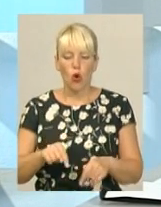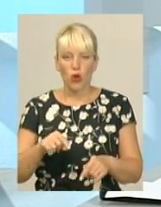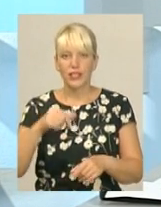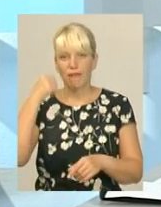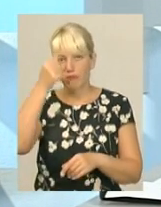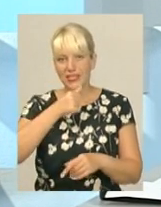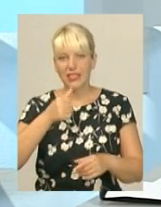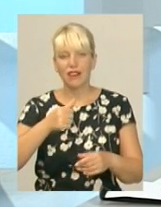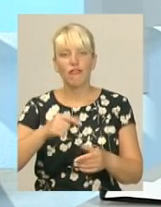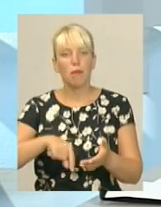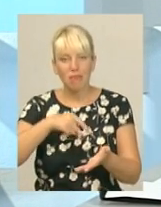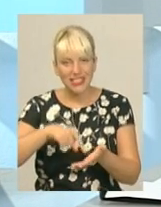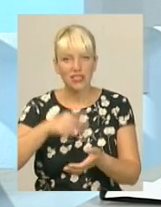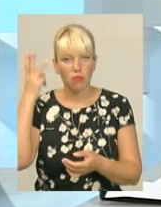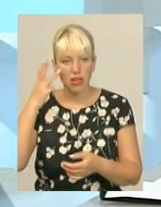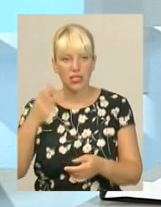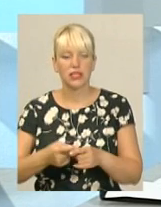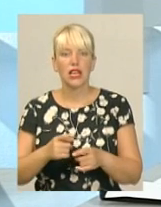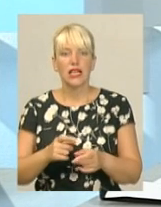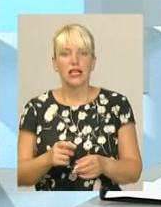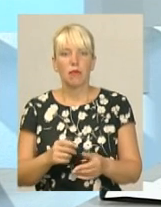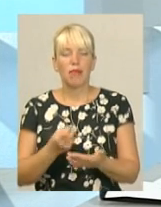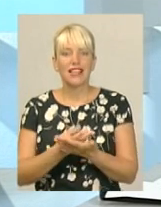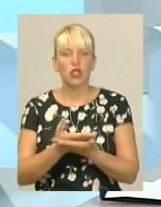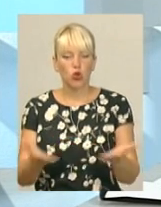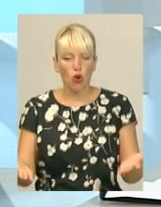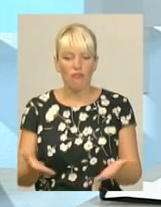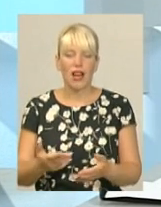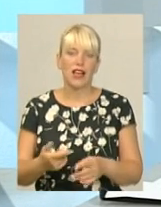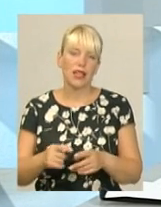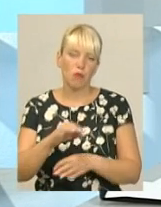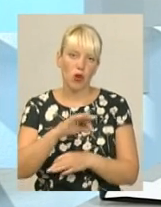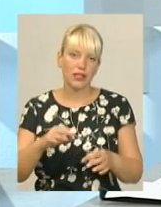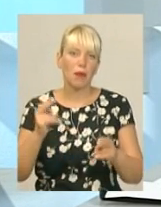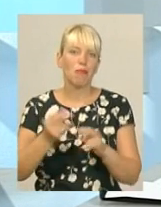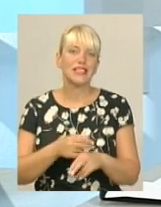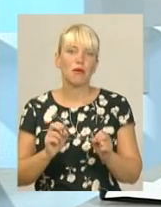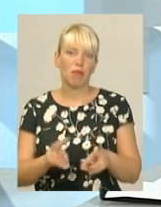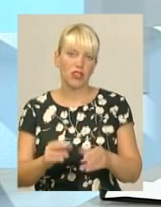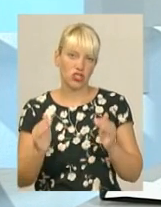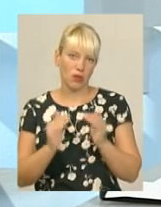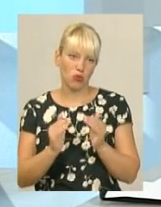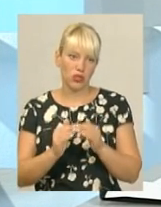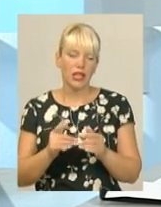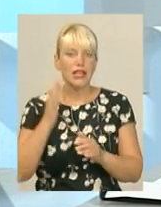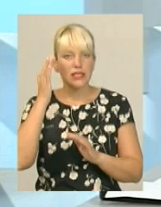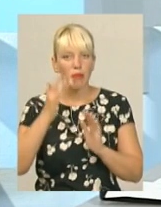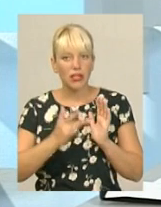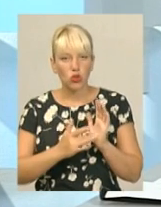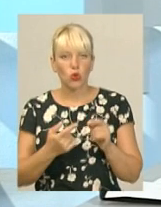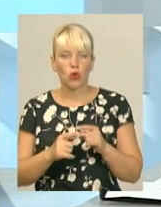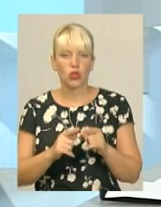проєкт «Безпечний будинок». З метою покращення профілактичної роботи, спільно з виконавчим комітетом міської